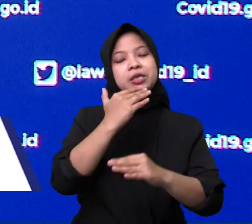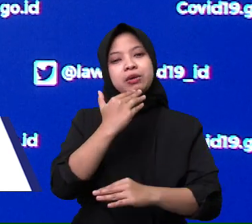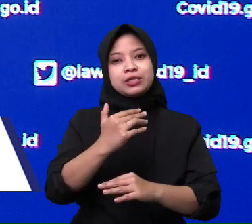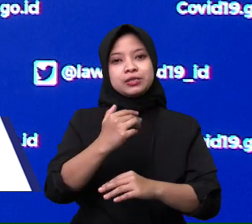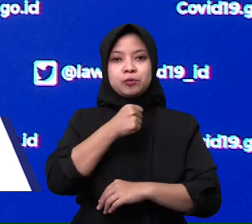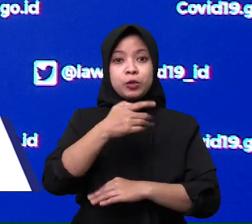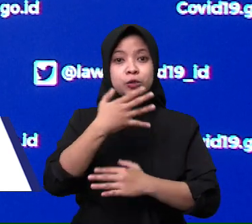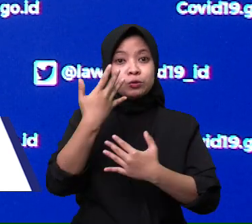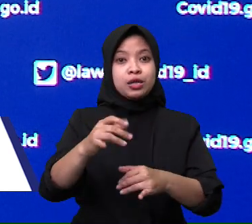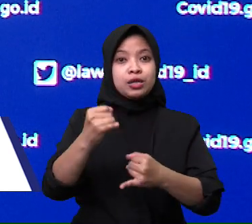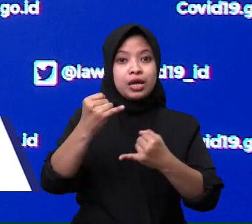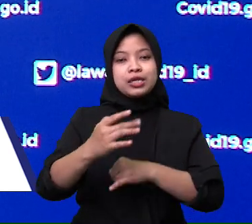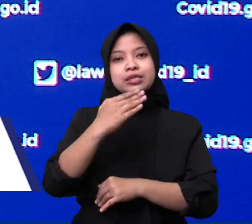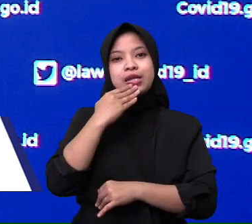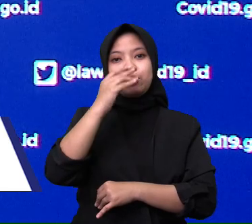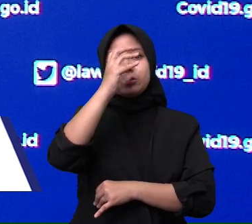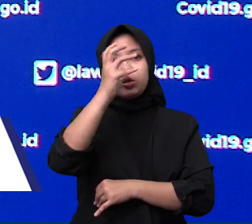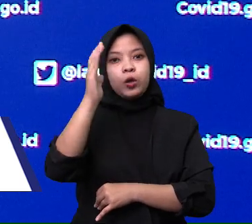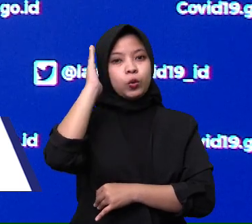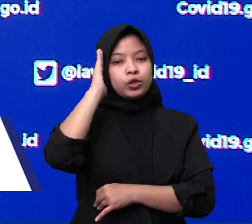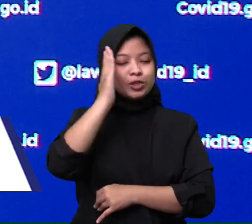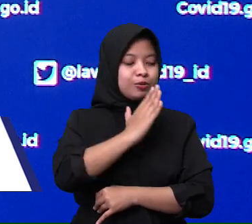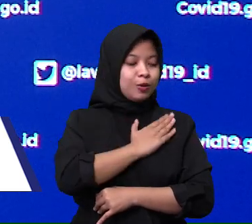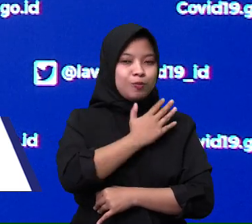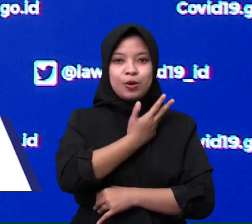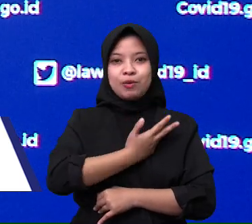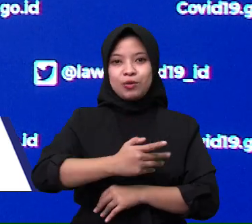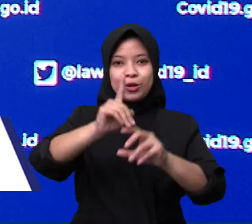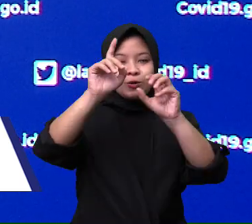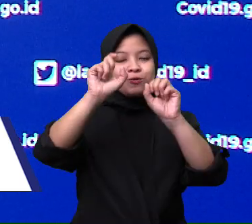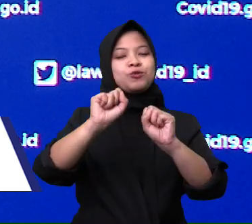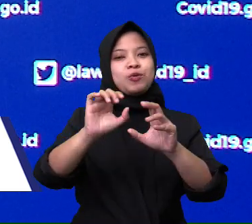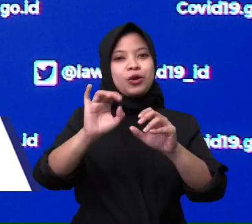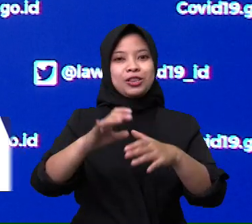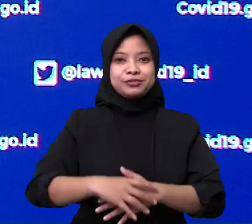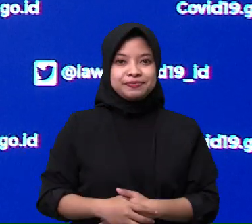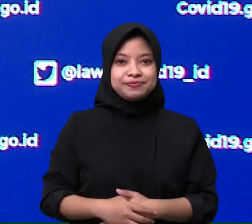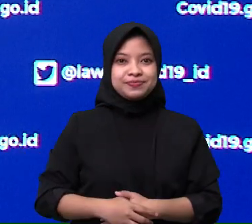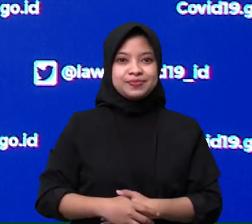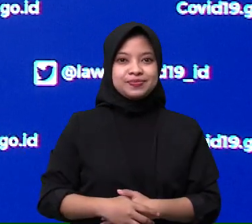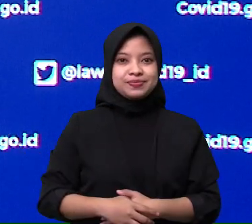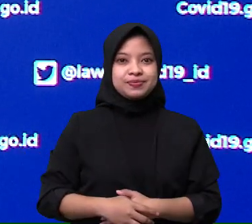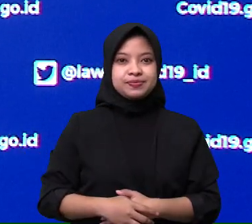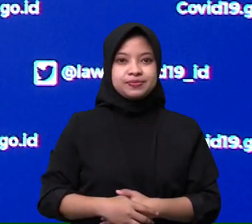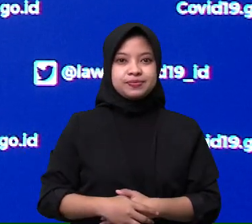pers berakhir. Selamat sore. Wassalamualaikum warahmatullahi wabarakatuh.